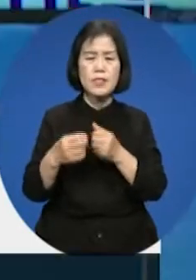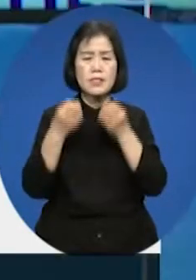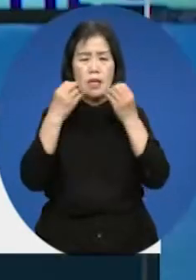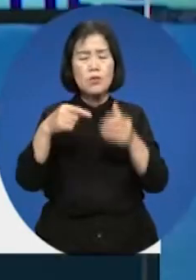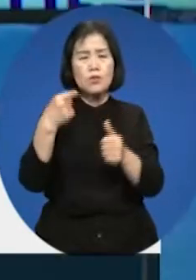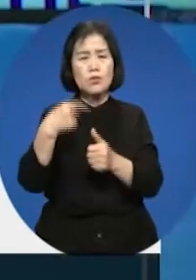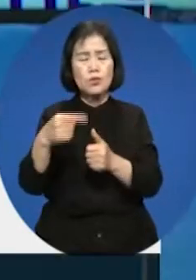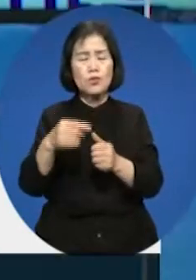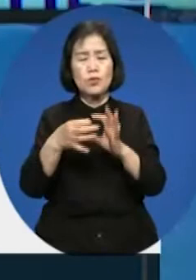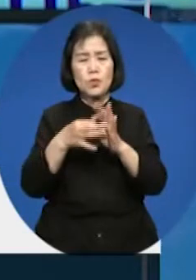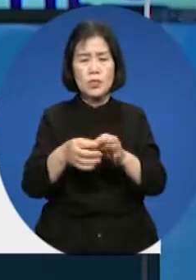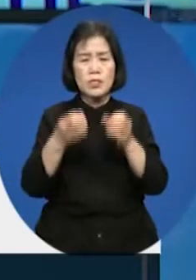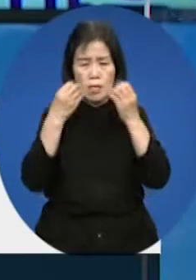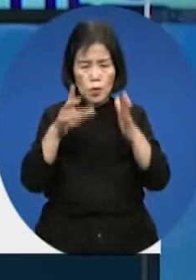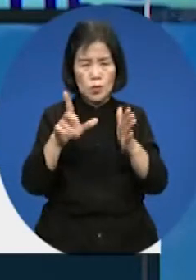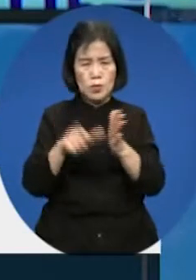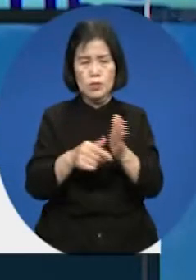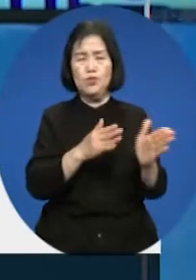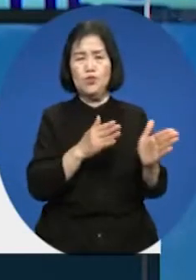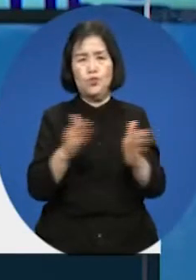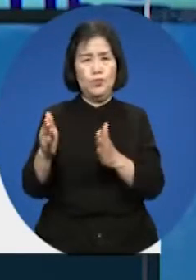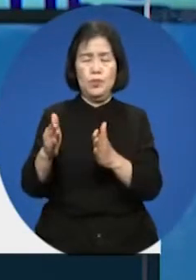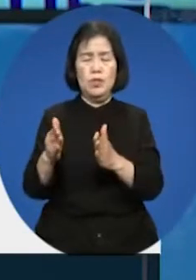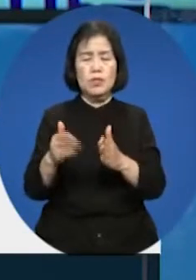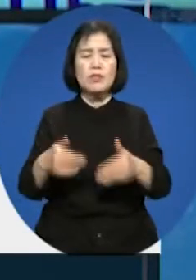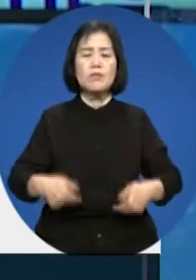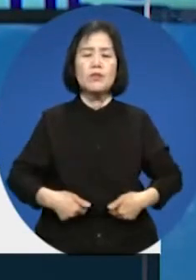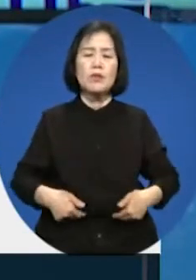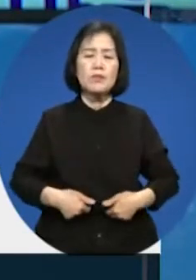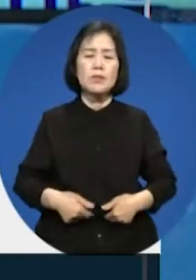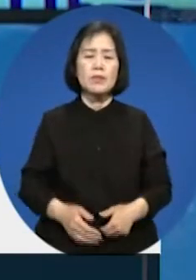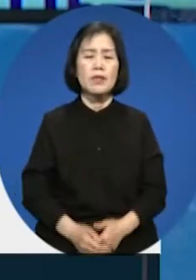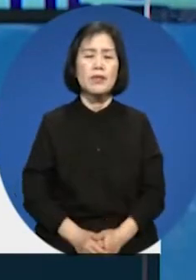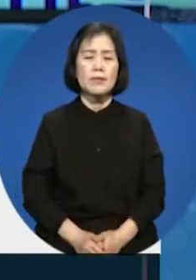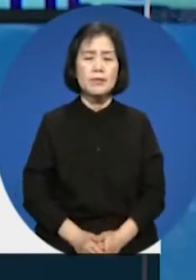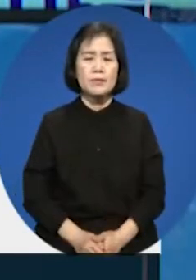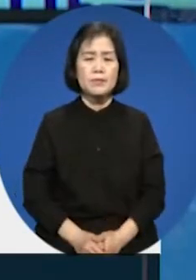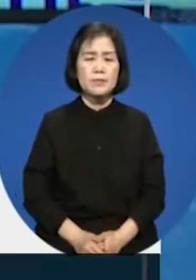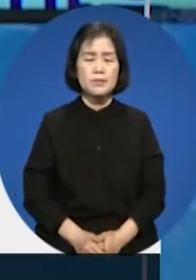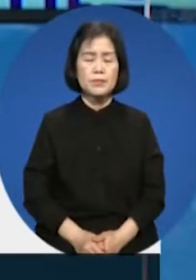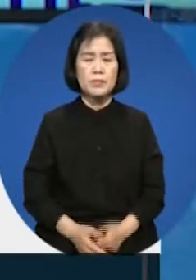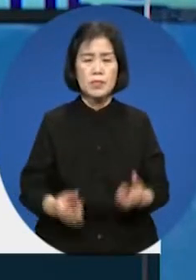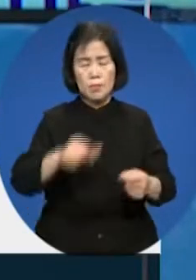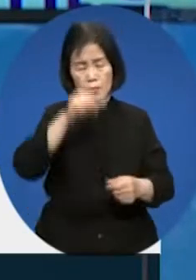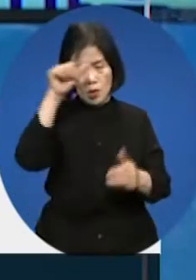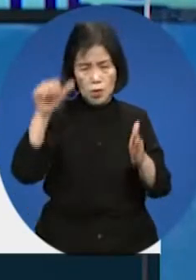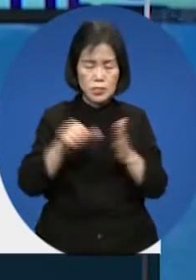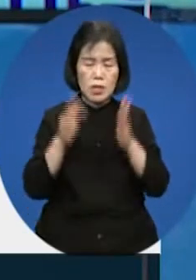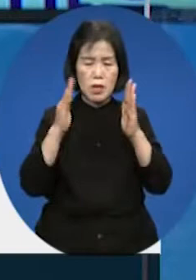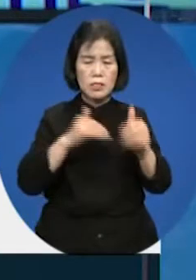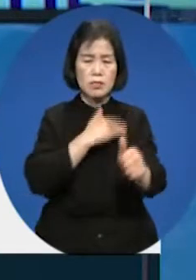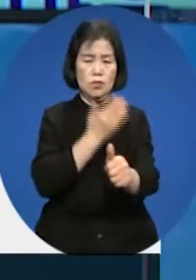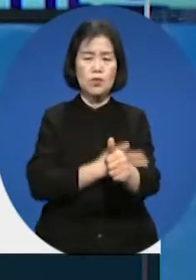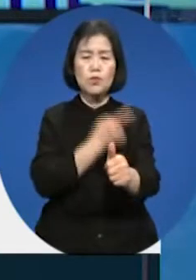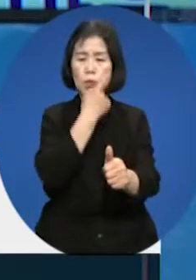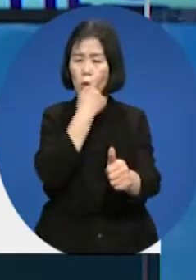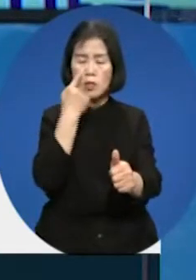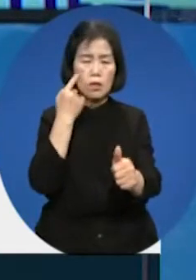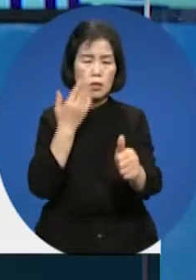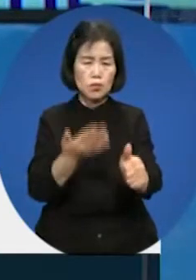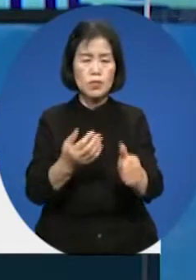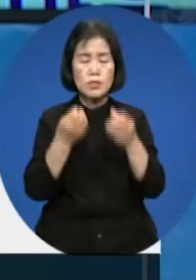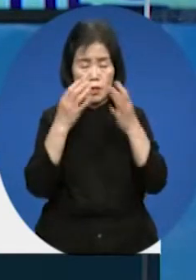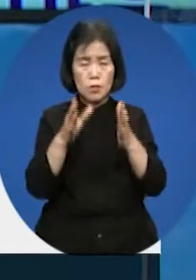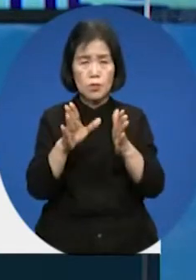통해서 새로운 시대를 저는 준비하는 것이 무엇보다 필요하다고 생각합니다. 그러한 평생 학습권을 보장해 주는 것이 네. 새로운